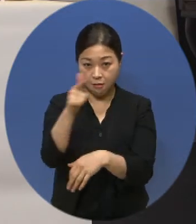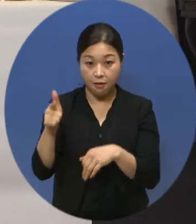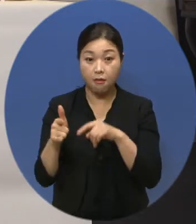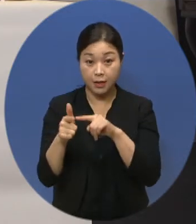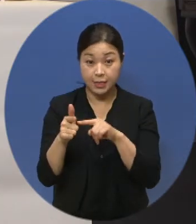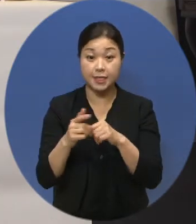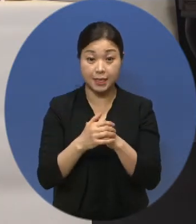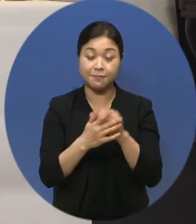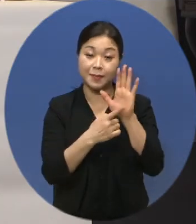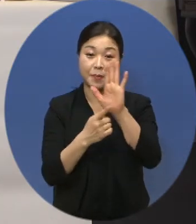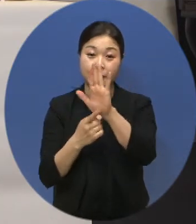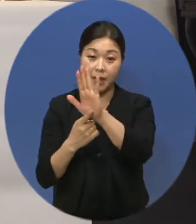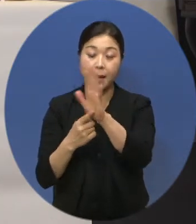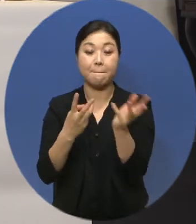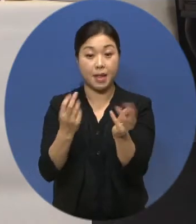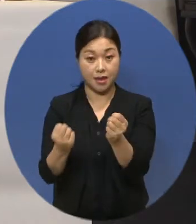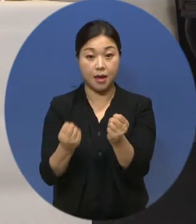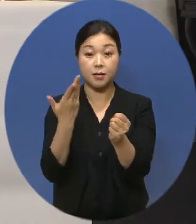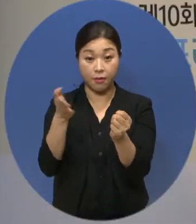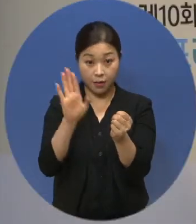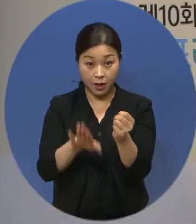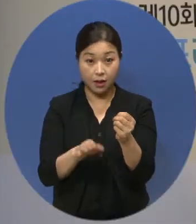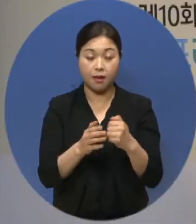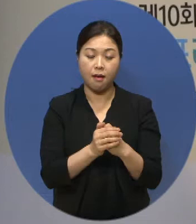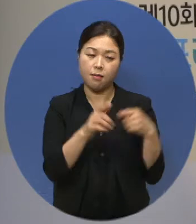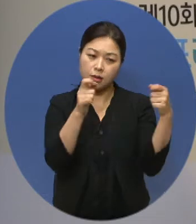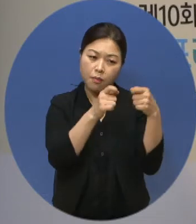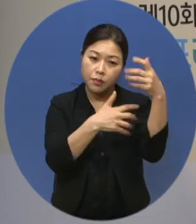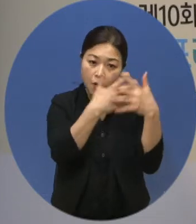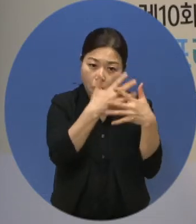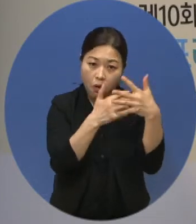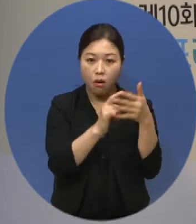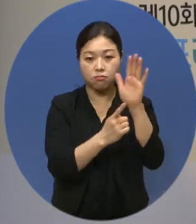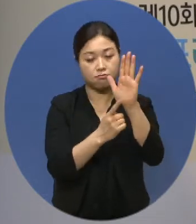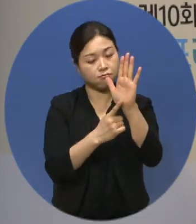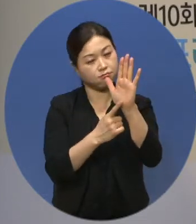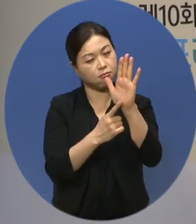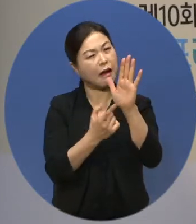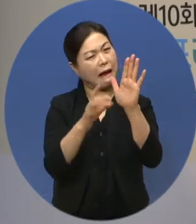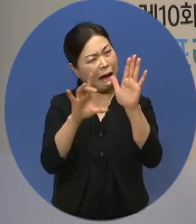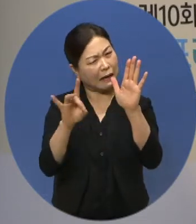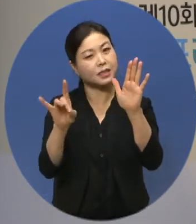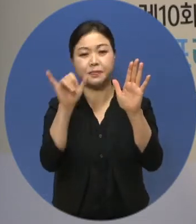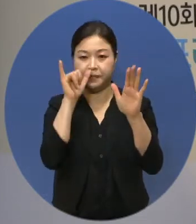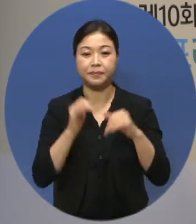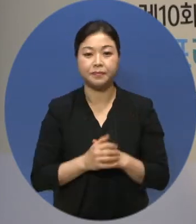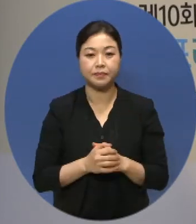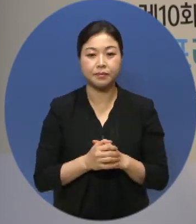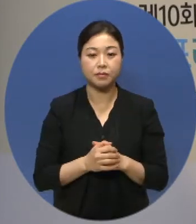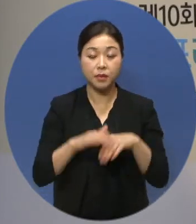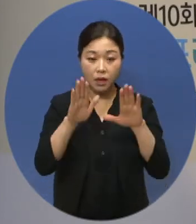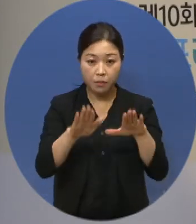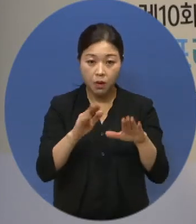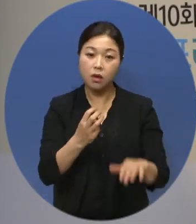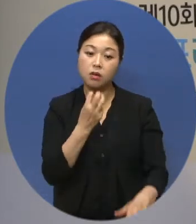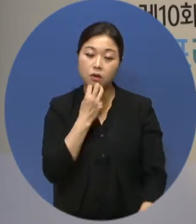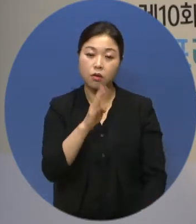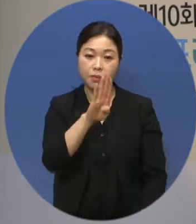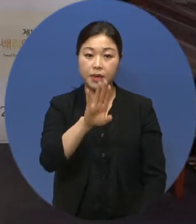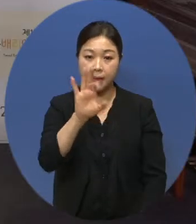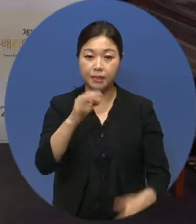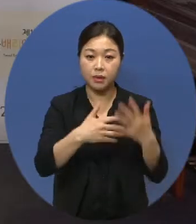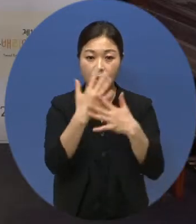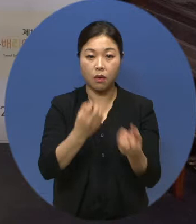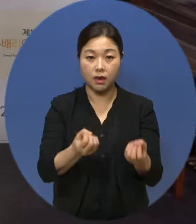이 영화들이 좀 상영이 많이 됐었는데 단편 영화가 상영된 적은 드물었는데요. 이번 서울 베리어프리